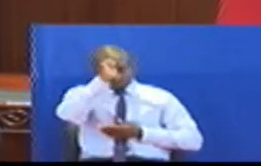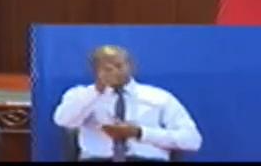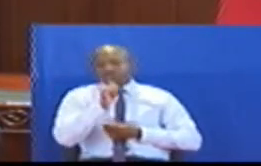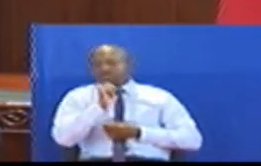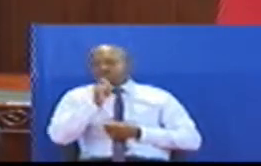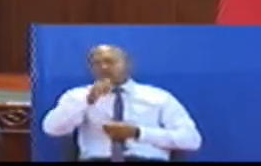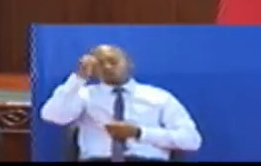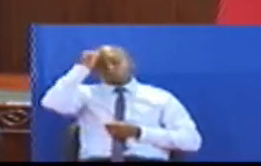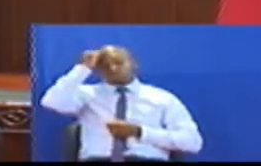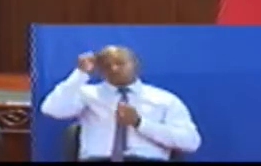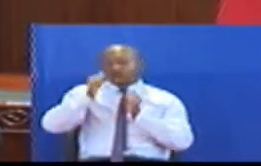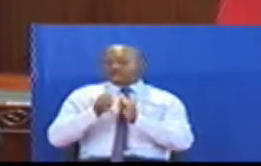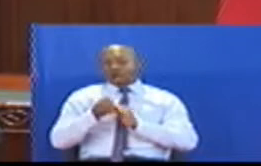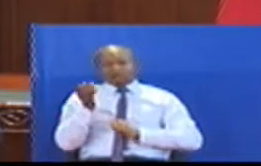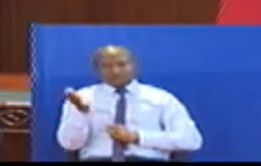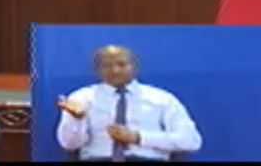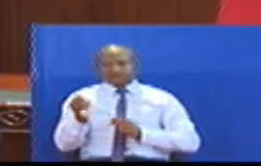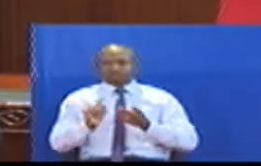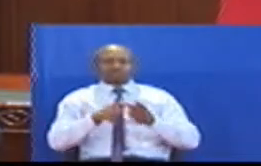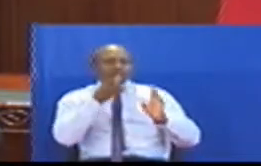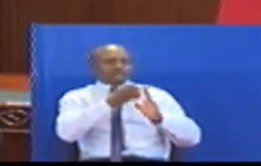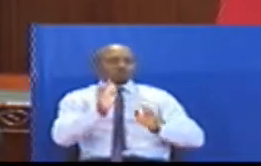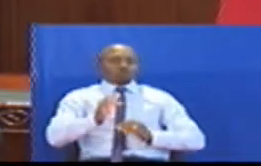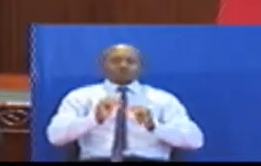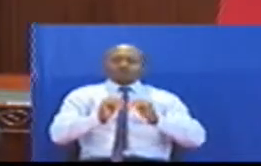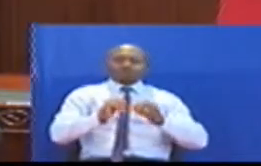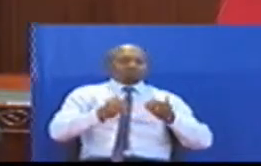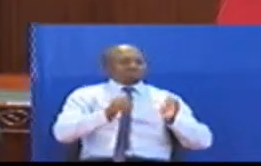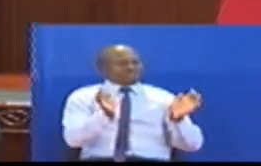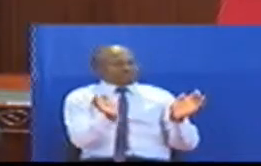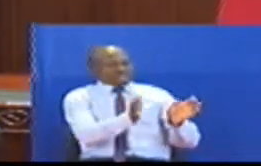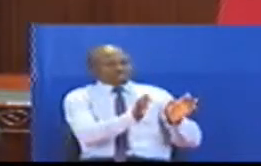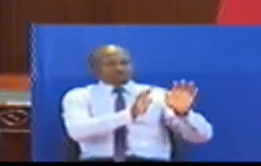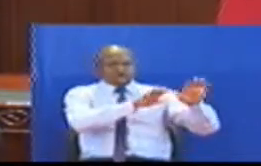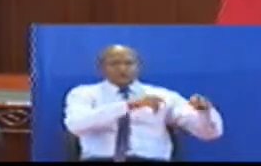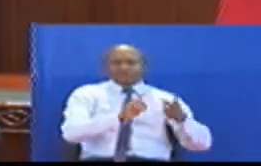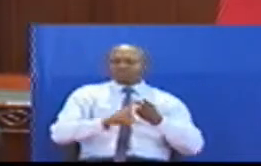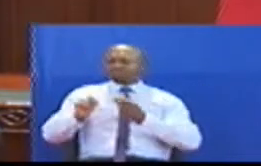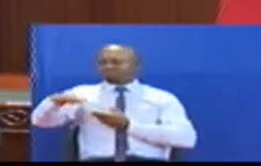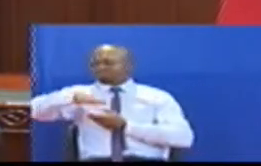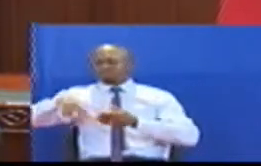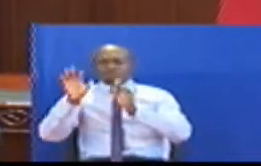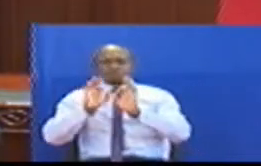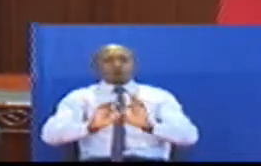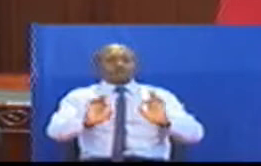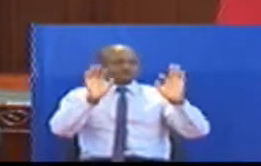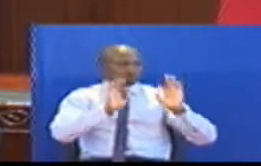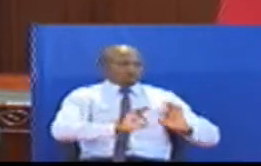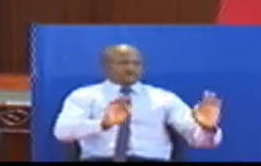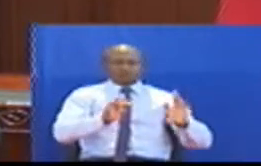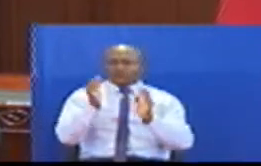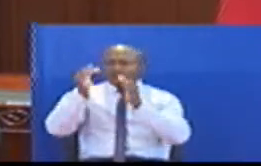hilo, ili mbuga zetu, hifadhi zetu na misitu yetu iboreshwe, ipandishwe